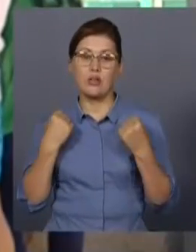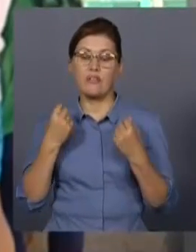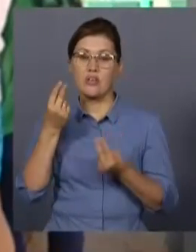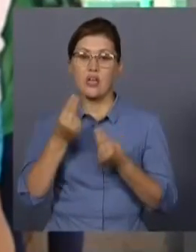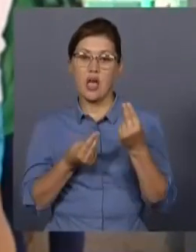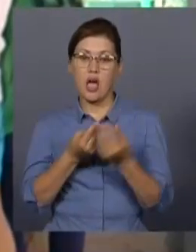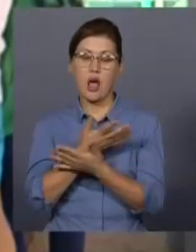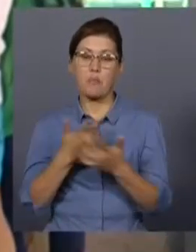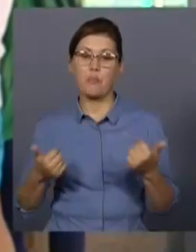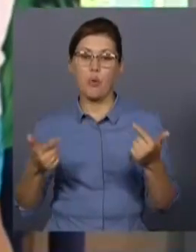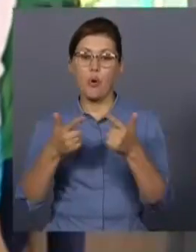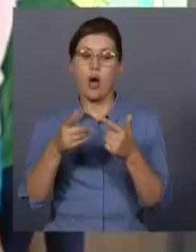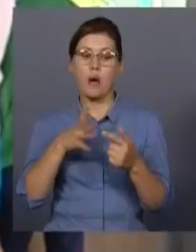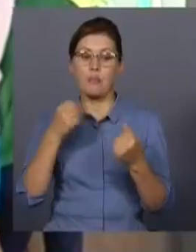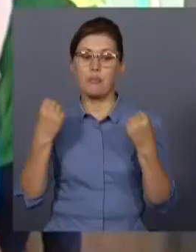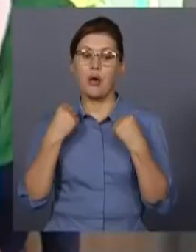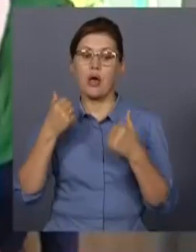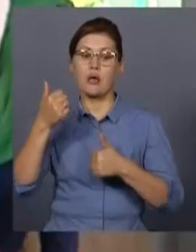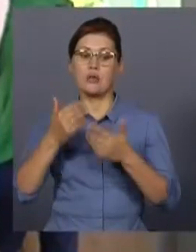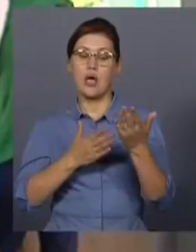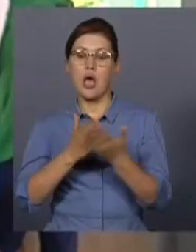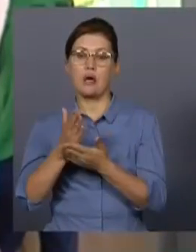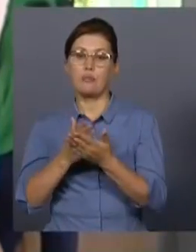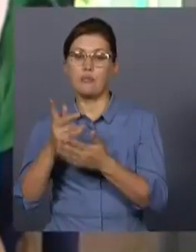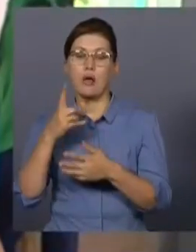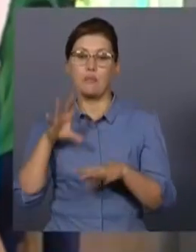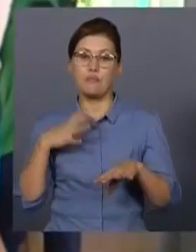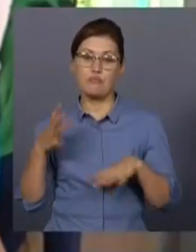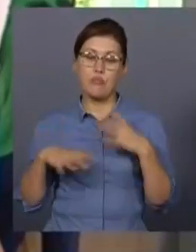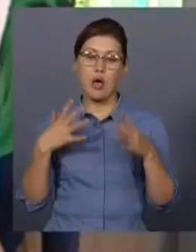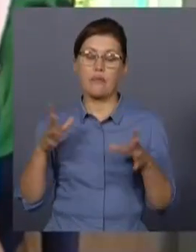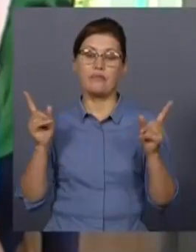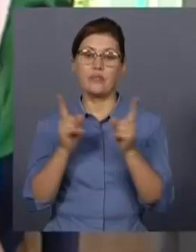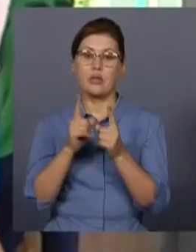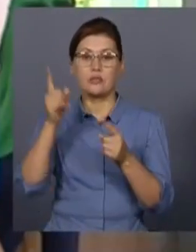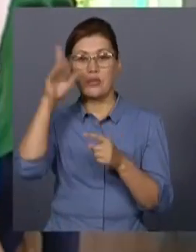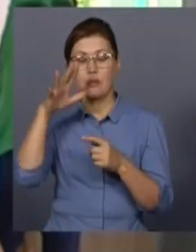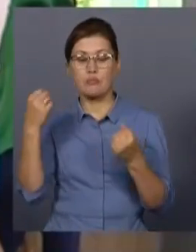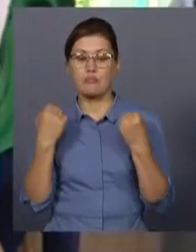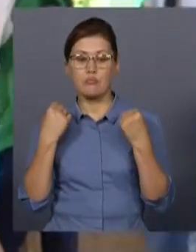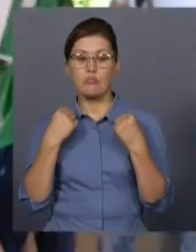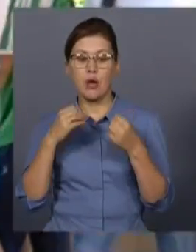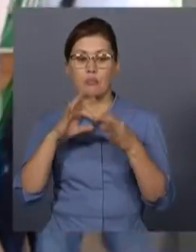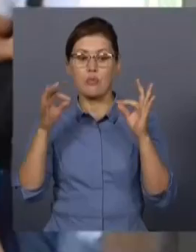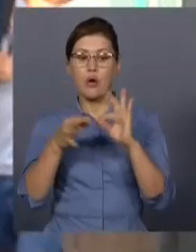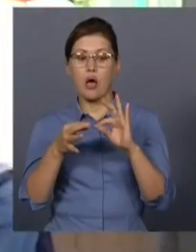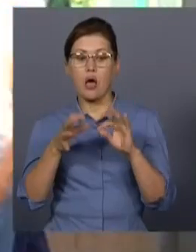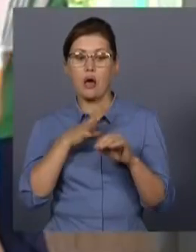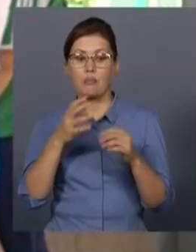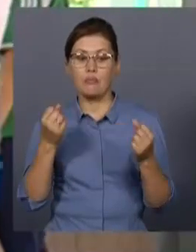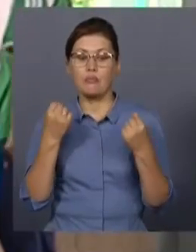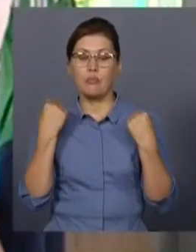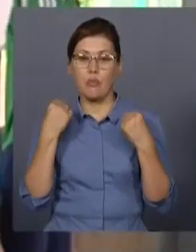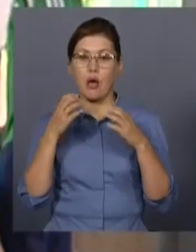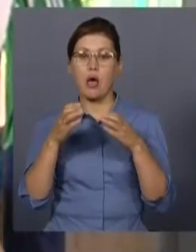играх. Организованы были спортивные секции с тренерами, встречи с знаменитыми спортсменами, олимпийским чемпионом спортивного